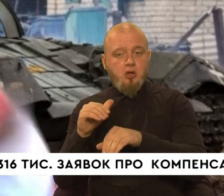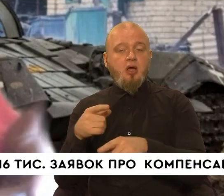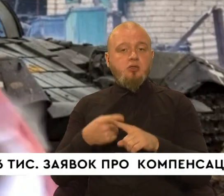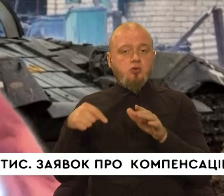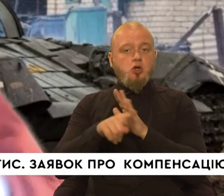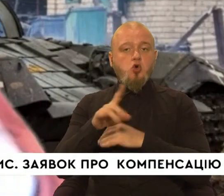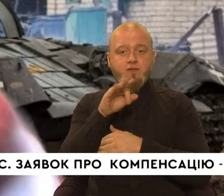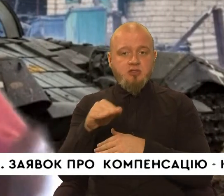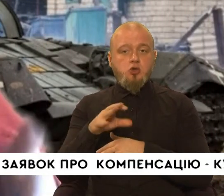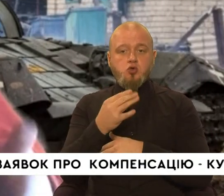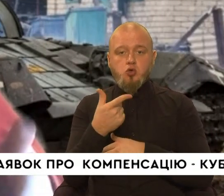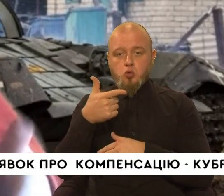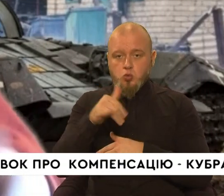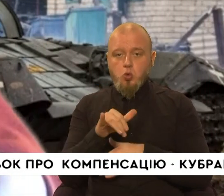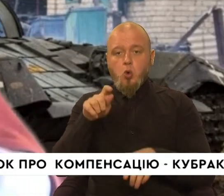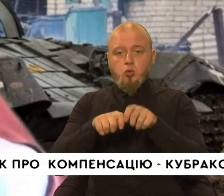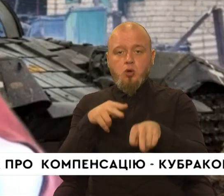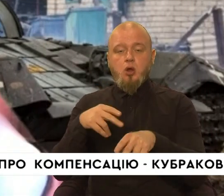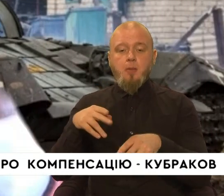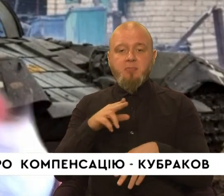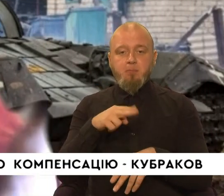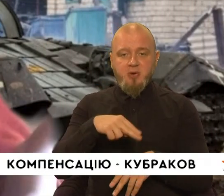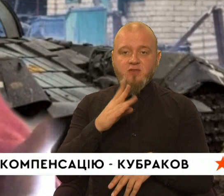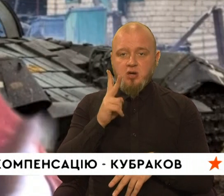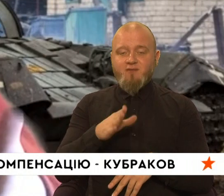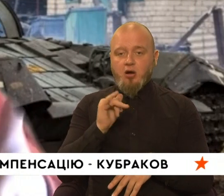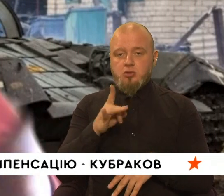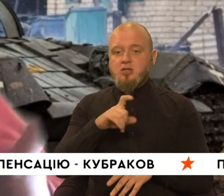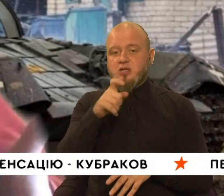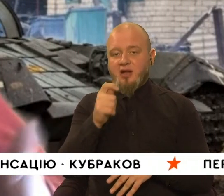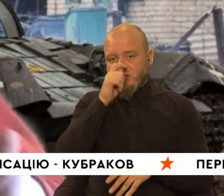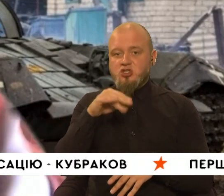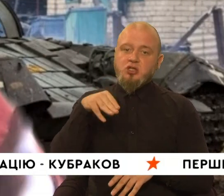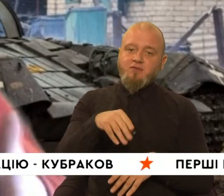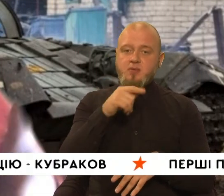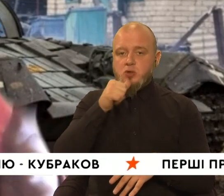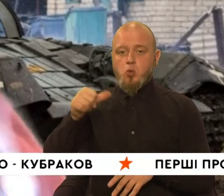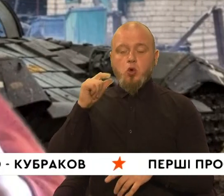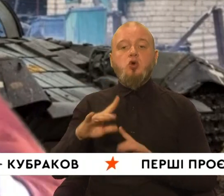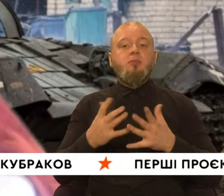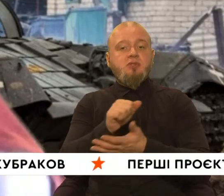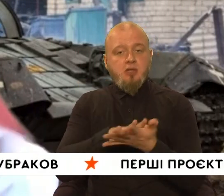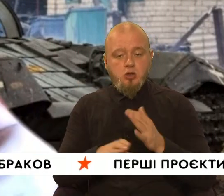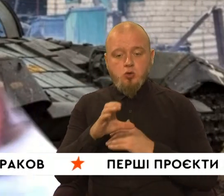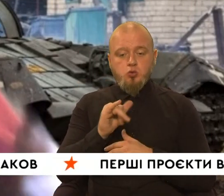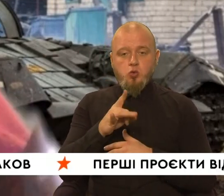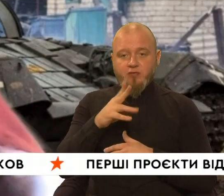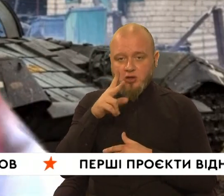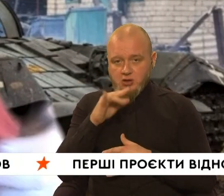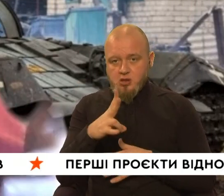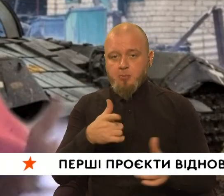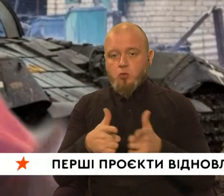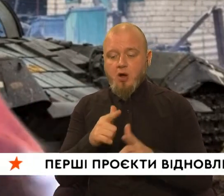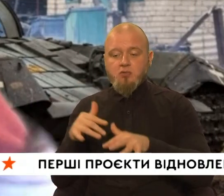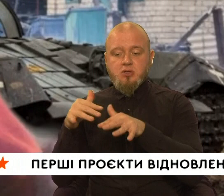Це означає, що офіційно Шойгу контролює ПВК Вагнер з квітня чи травня минулого року. Що трапляється далі? Суровікін підготував наступ